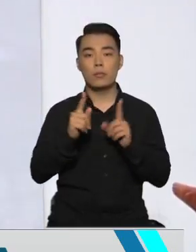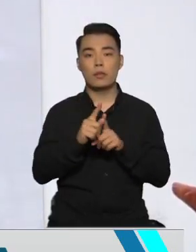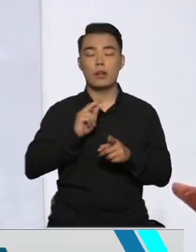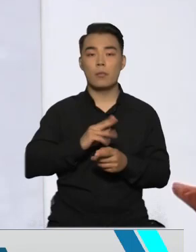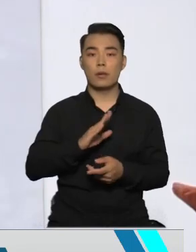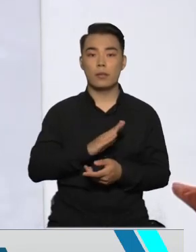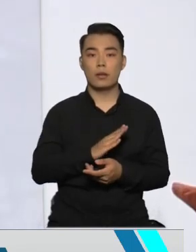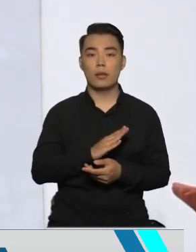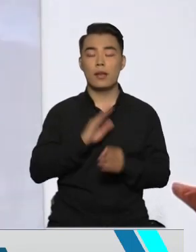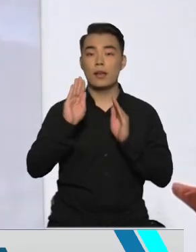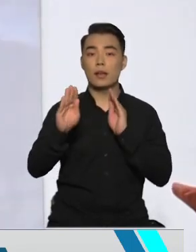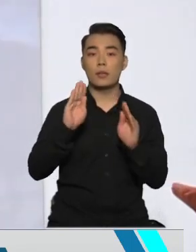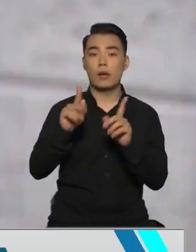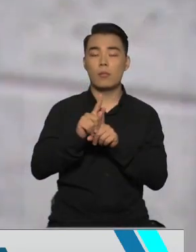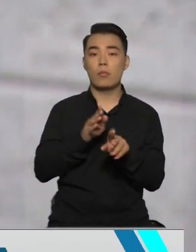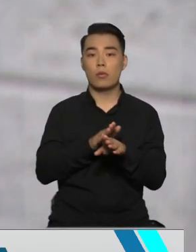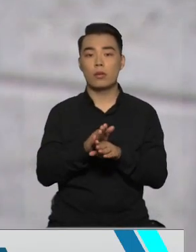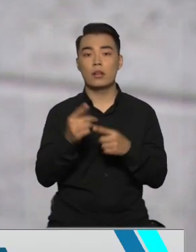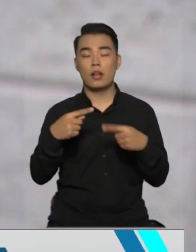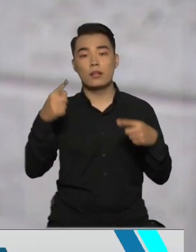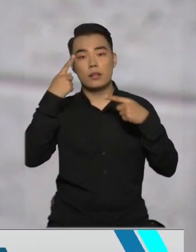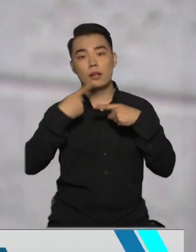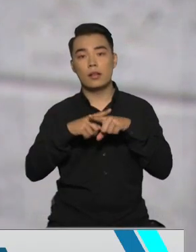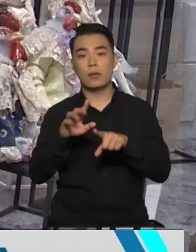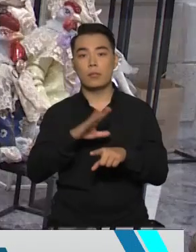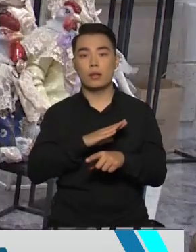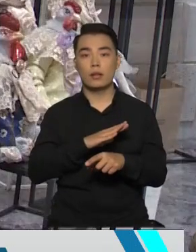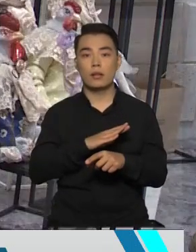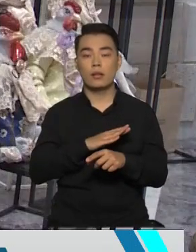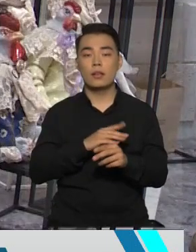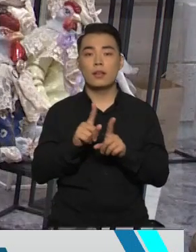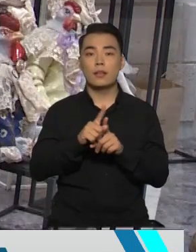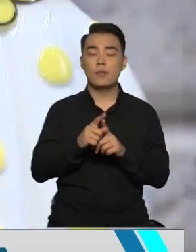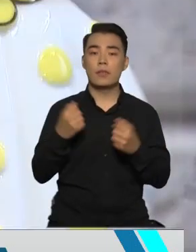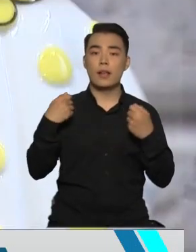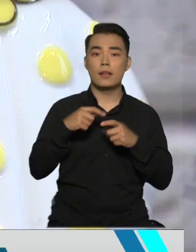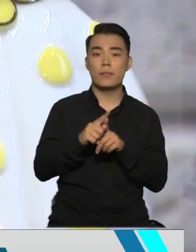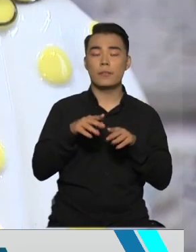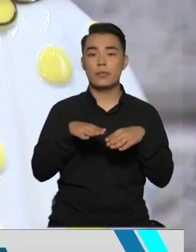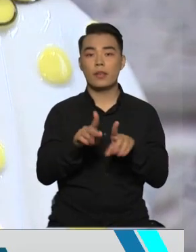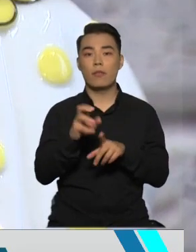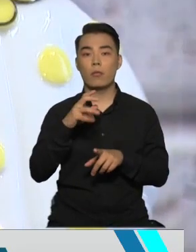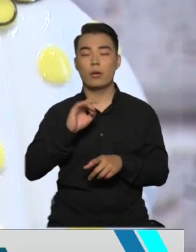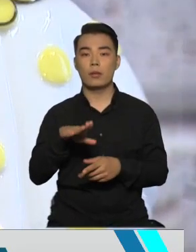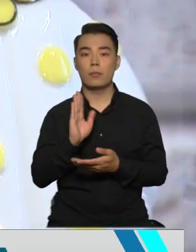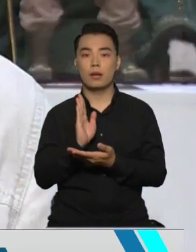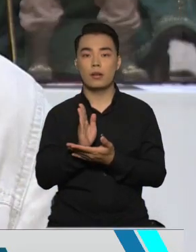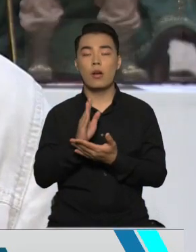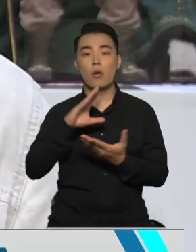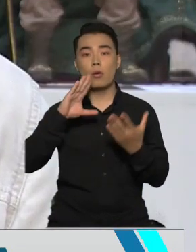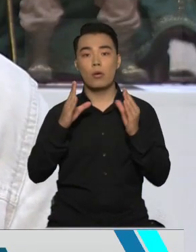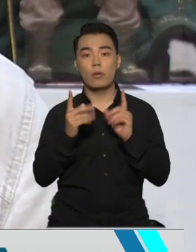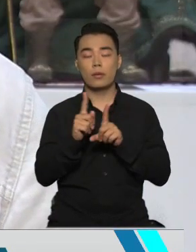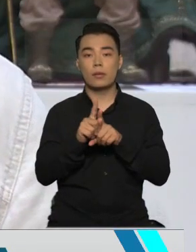отдел. Экспонаты выполнены в различных техниках: полимерная глина, текстиль, войлок и даже фарфор. Современная, опять